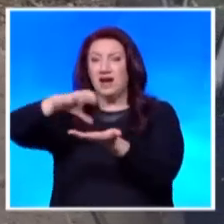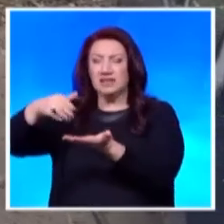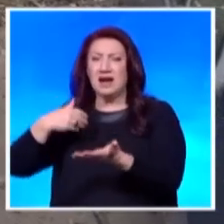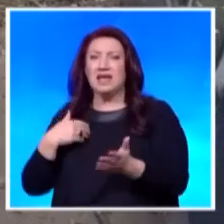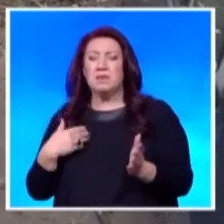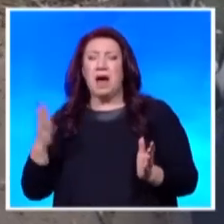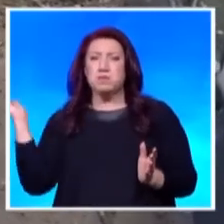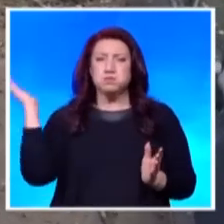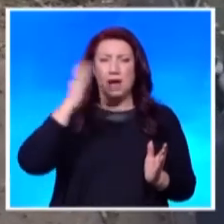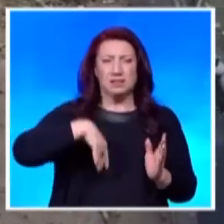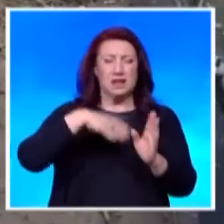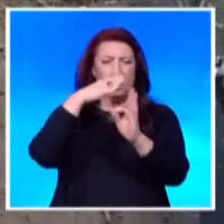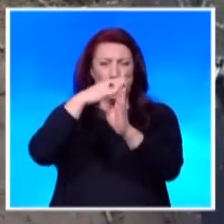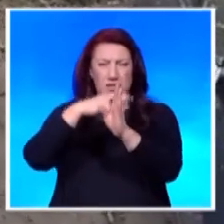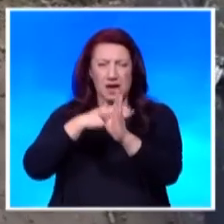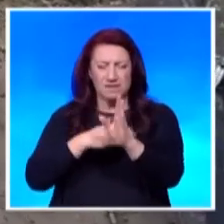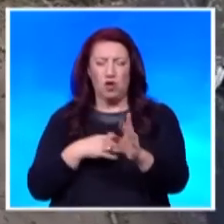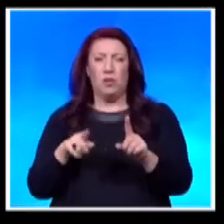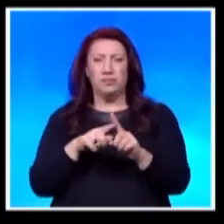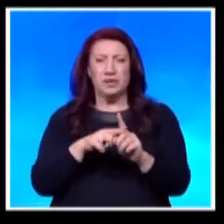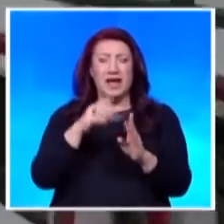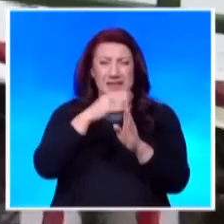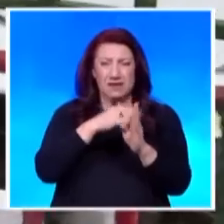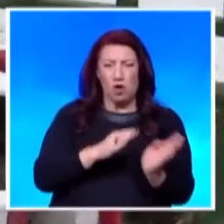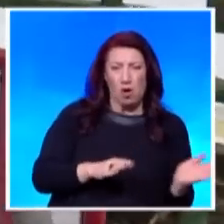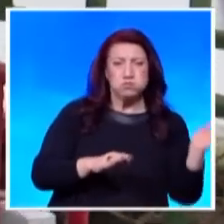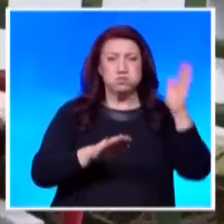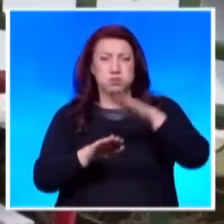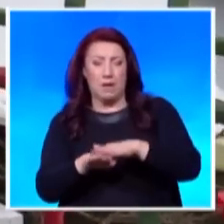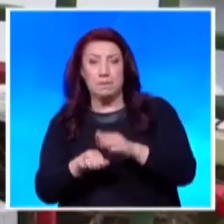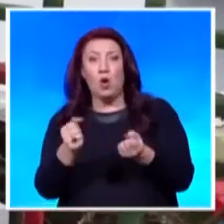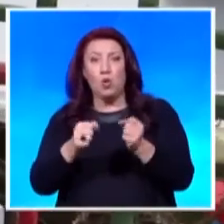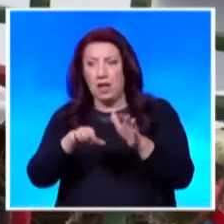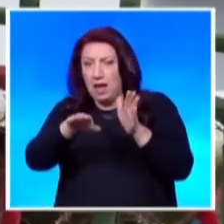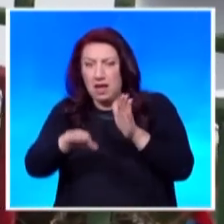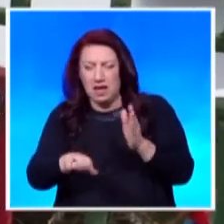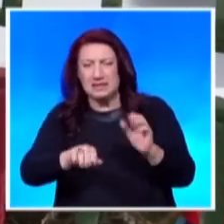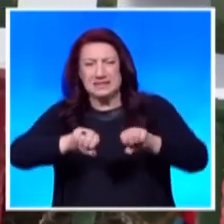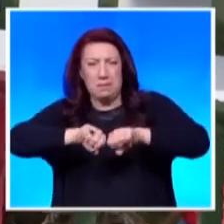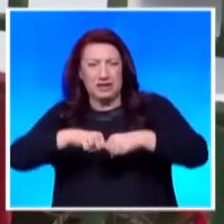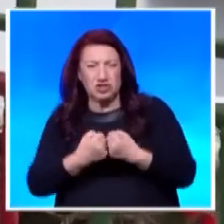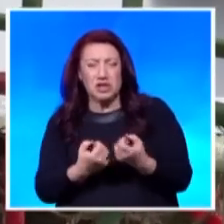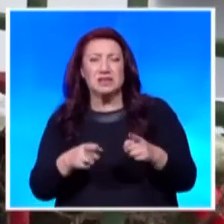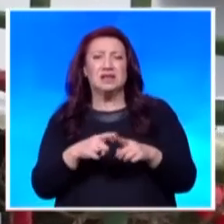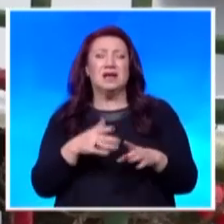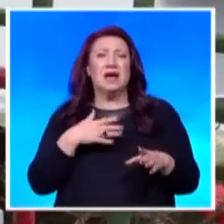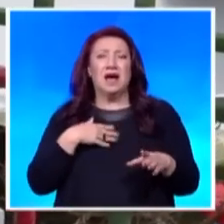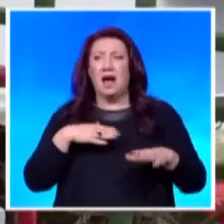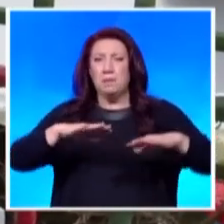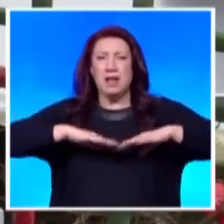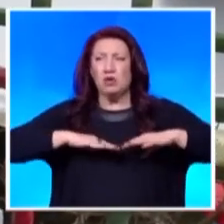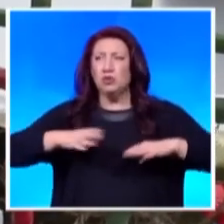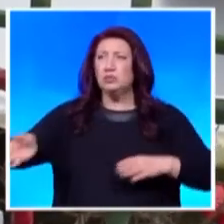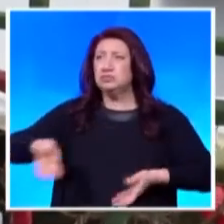има десетки смачкани автомобили, покриви на някои места са летели необезопасени предмети по терасите на